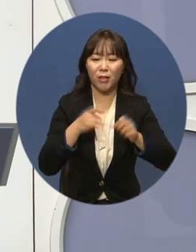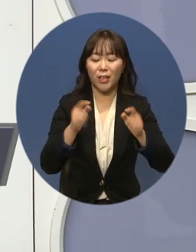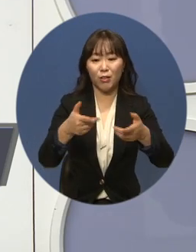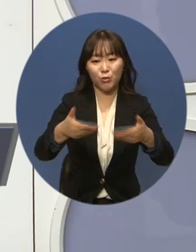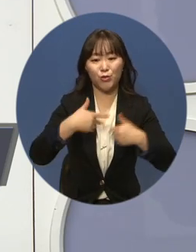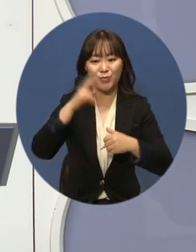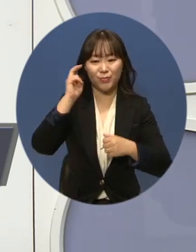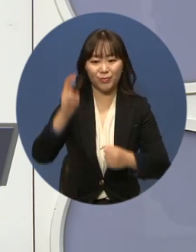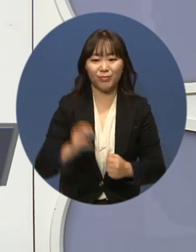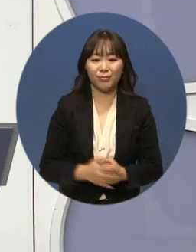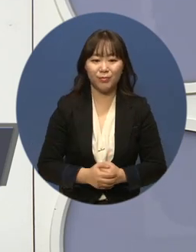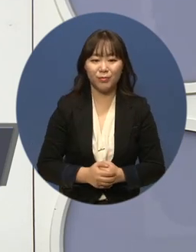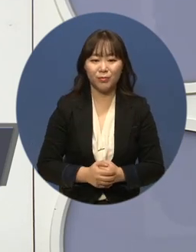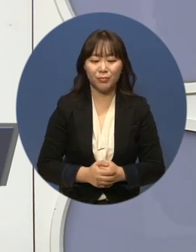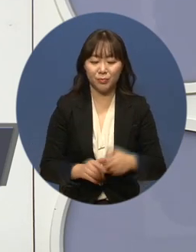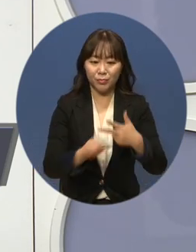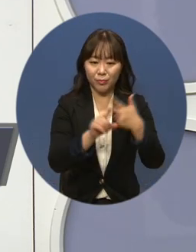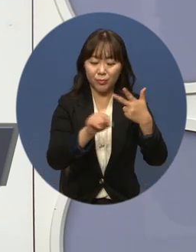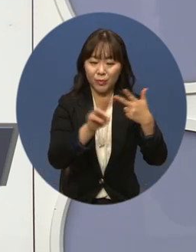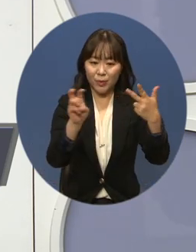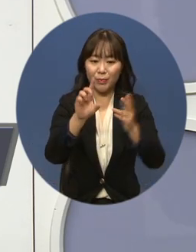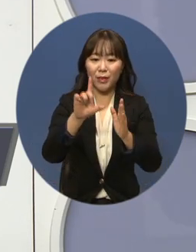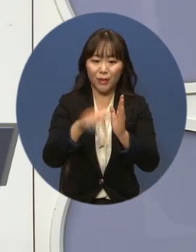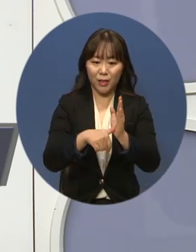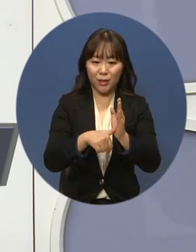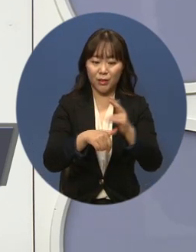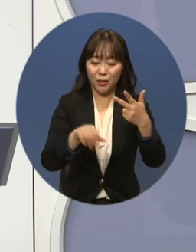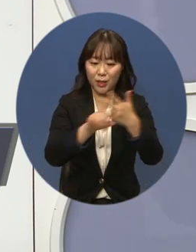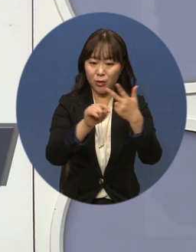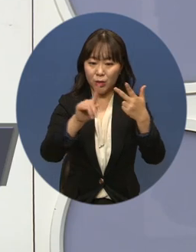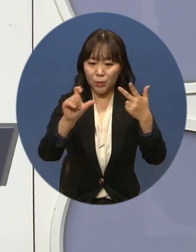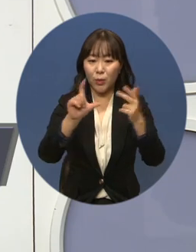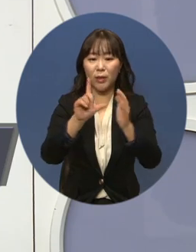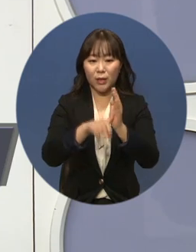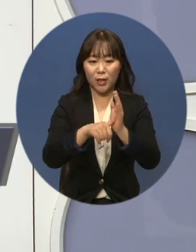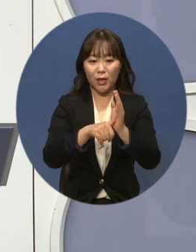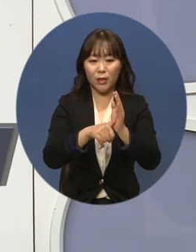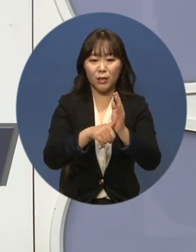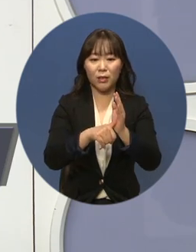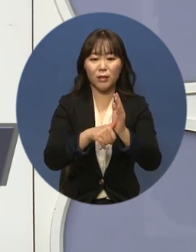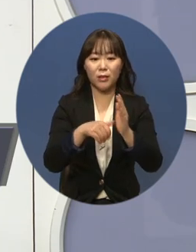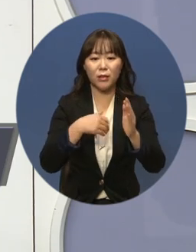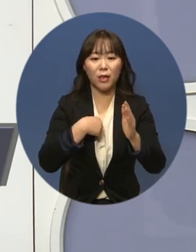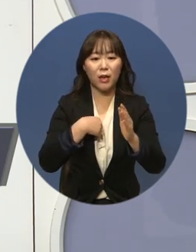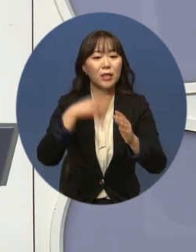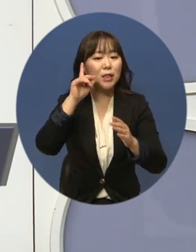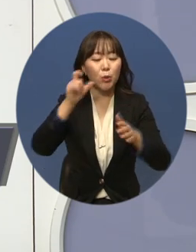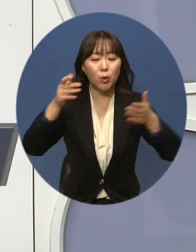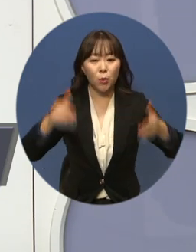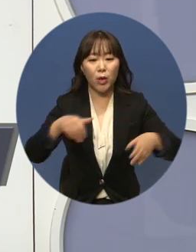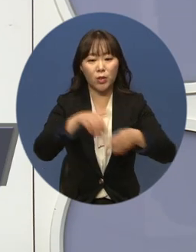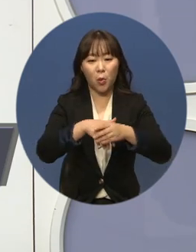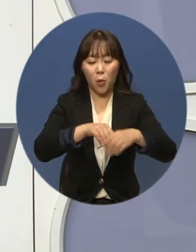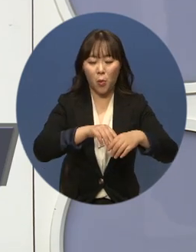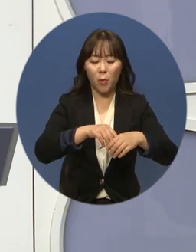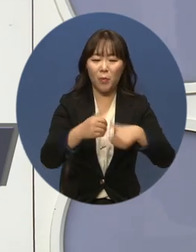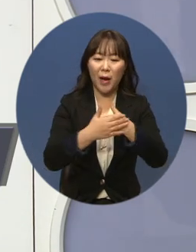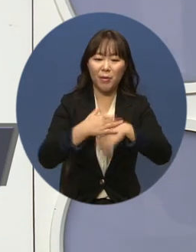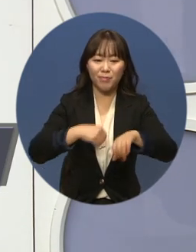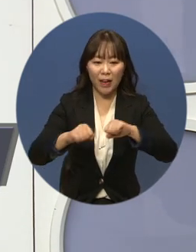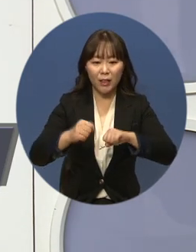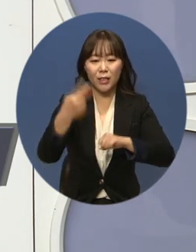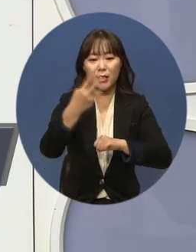주신 것 같아요. 그러니까 7월 30일 선거인데 7월 15일 내가 김포에 들어가 보름 선거 운동을 했는데 2014년은 제가